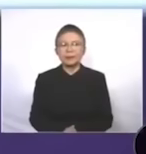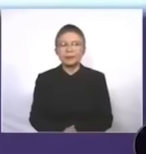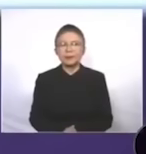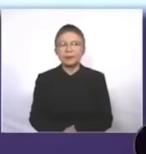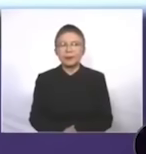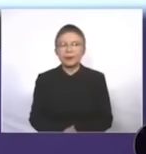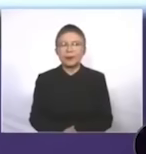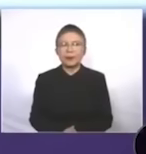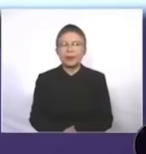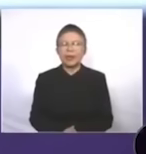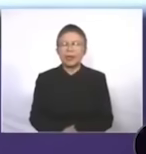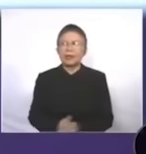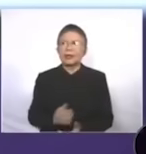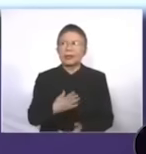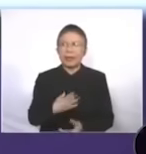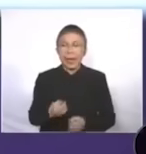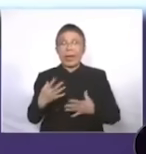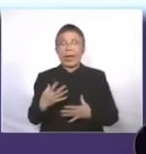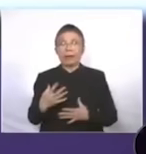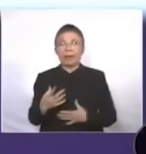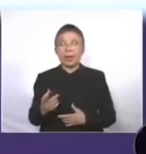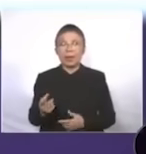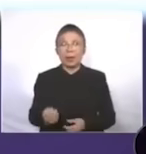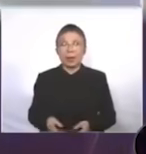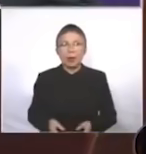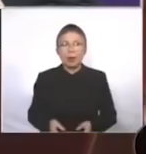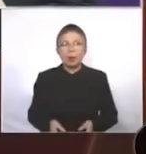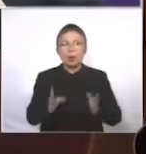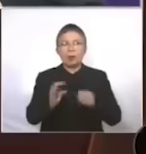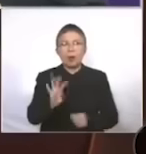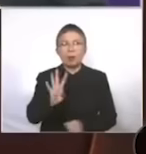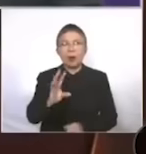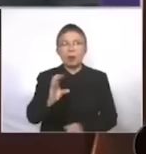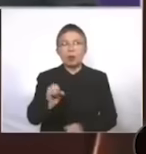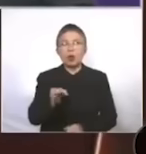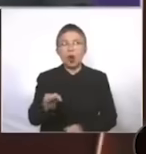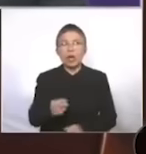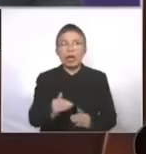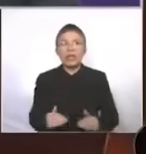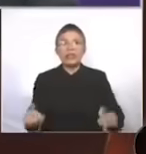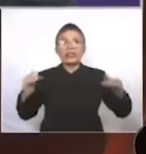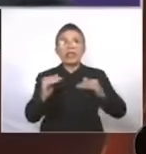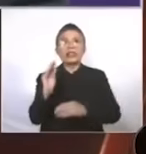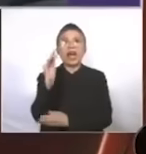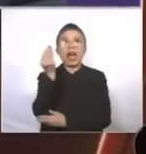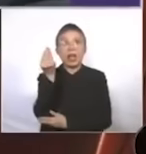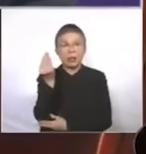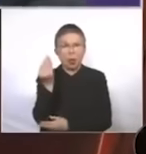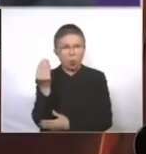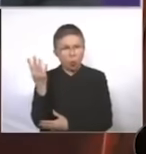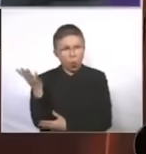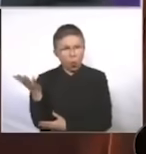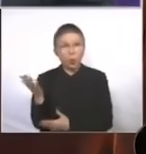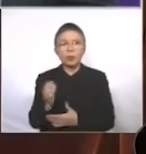sama ee babinal misalnya misalnya loh ya kemudian yang yang disurvei itu samplingnya itu